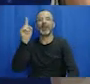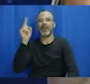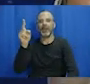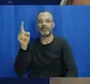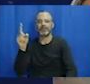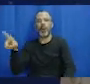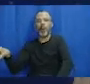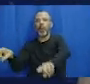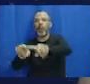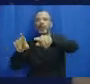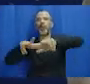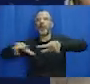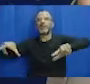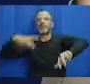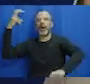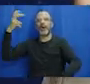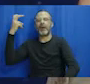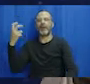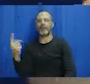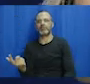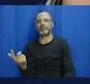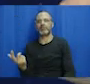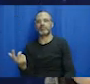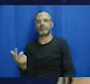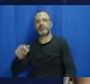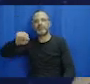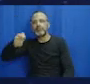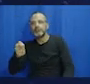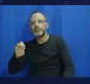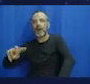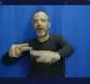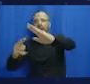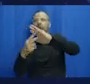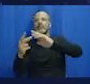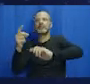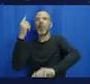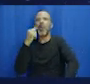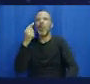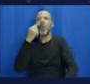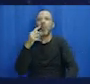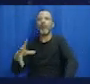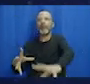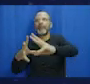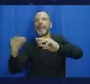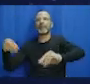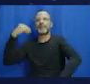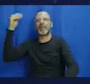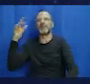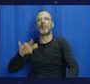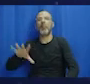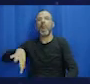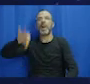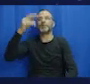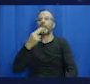بوصف وضع المجتمع العربي، احنا صرنا 75 عام مسكين حالنا الغرفه وبنعيط على ضياع فلسطين، في حين بدل ما نلاقي